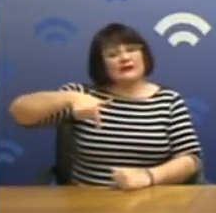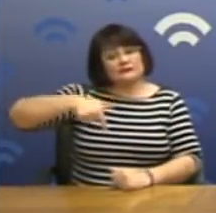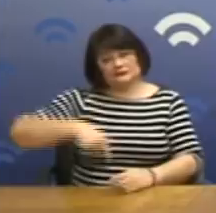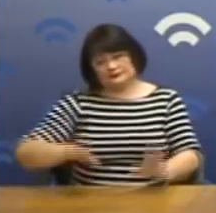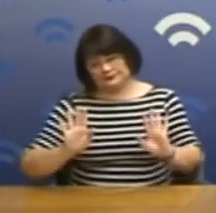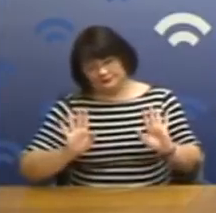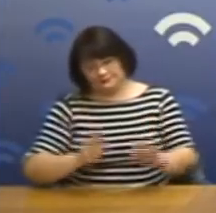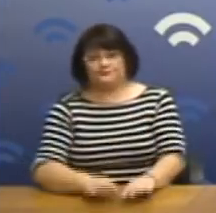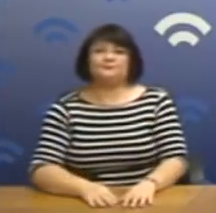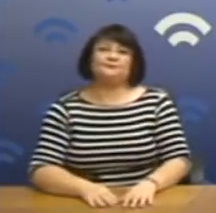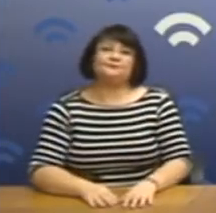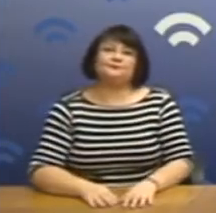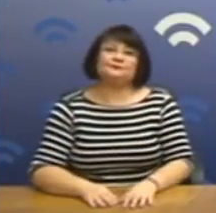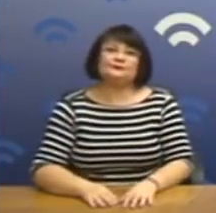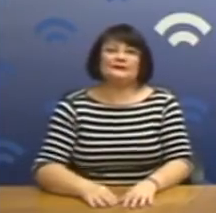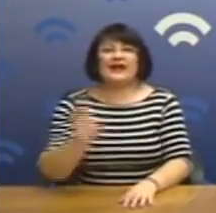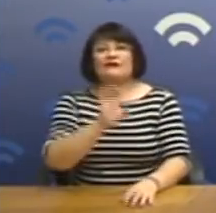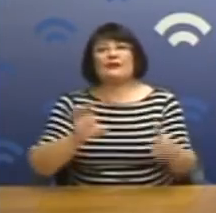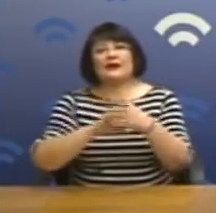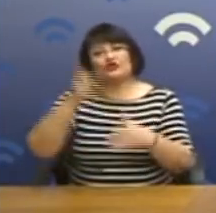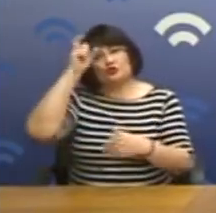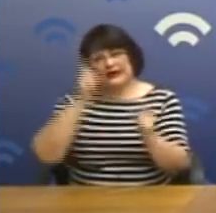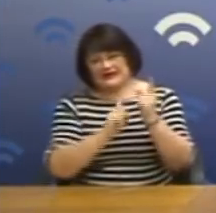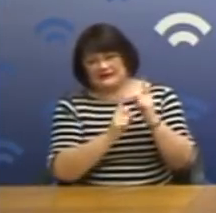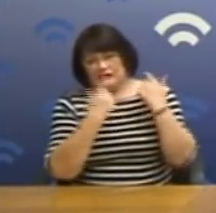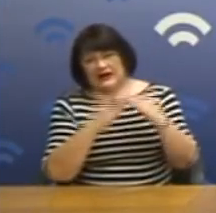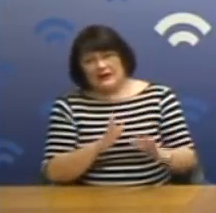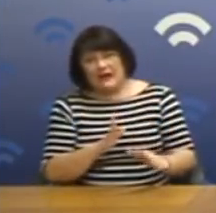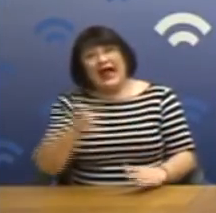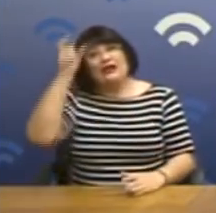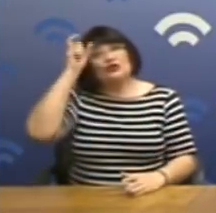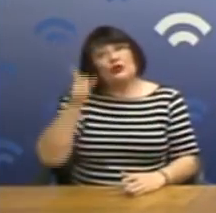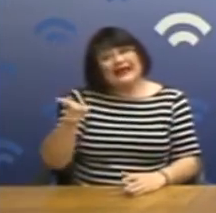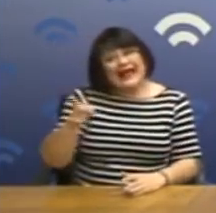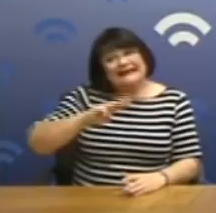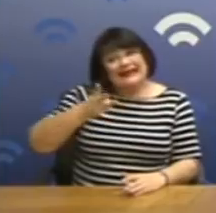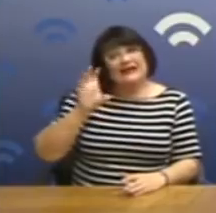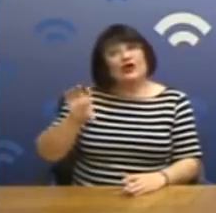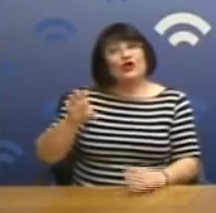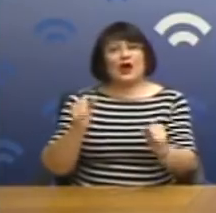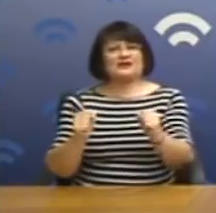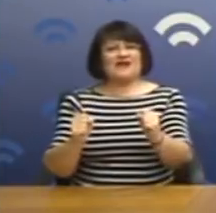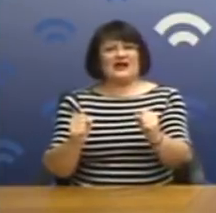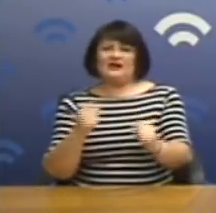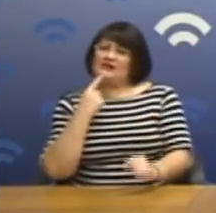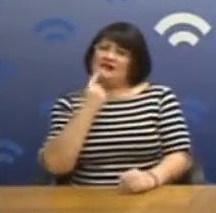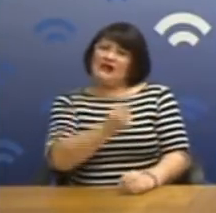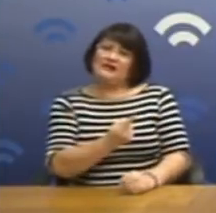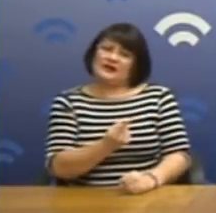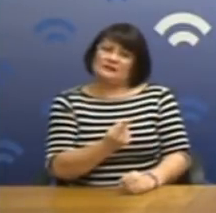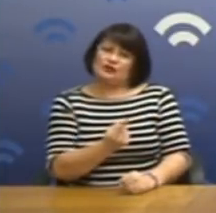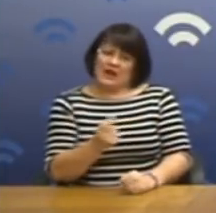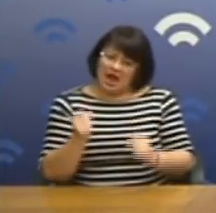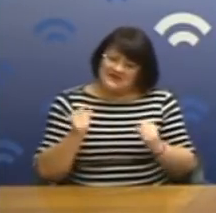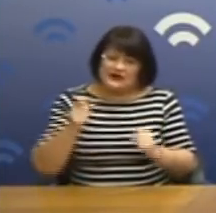Συμφωνία Ευρωπαϊκής Ένωσης-Τουρκίας, η πιο ασφαλής τρίτη χώρα είναι η Τουρκία. Και αυτά γίνονται και λέγονται την ώρα